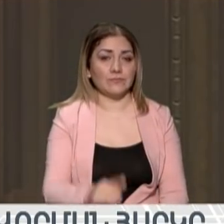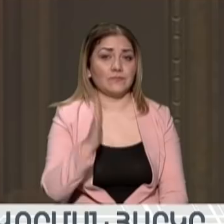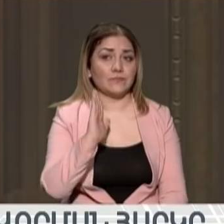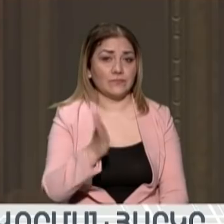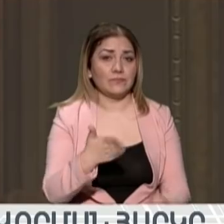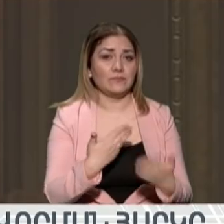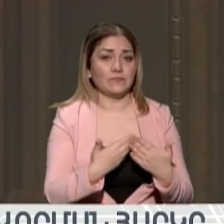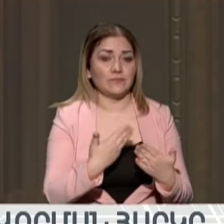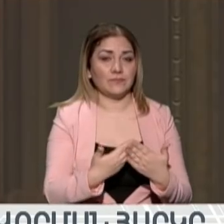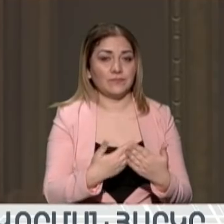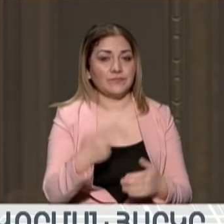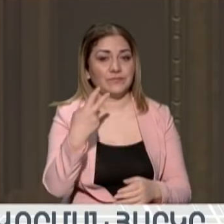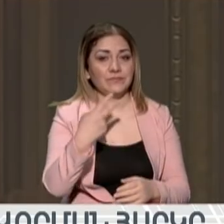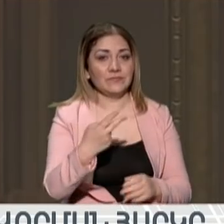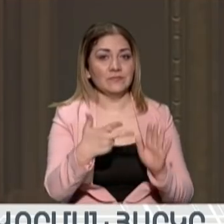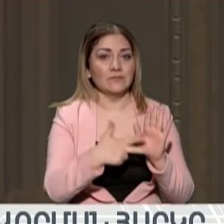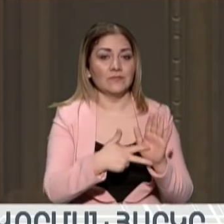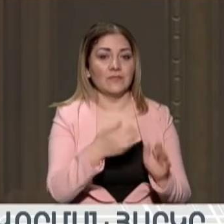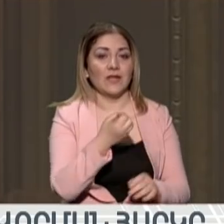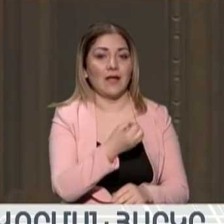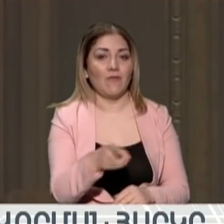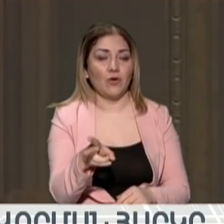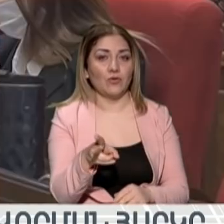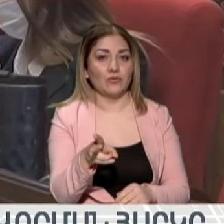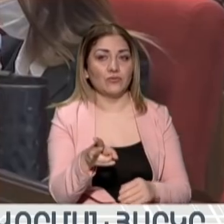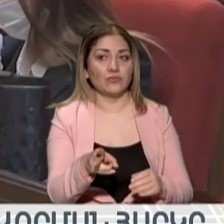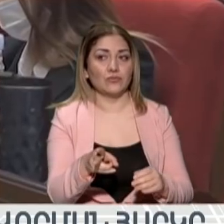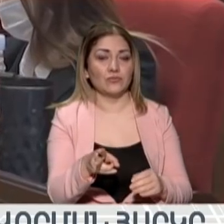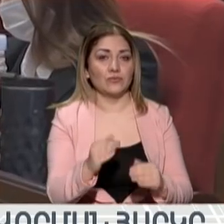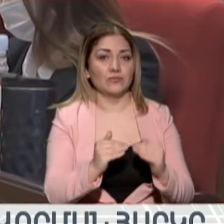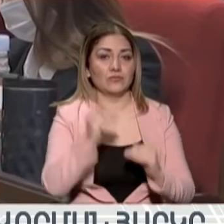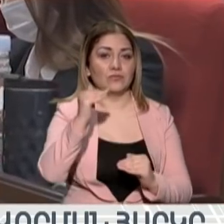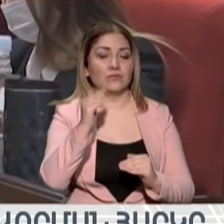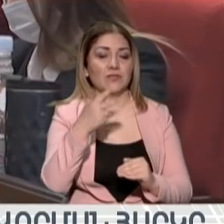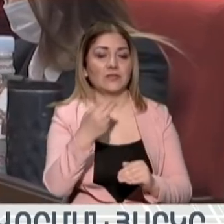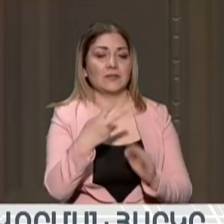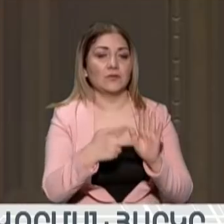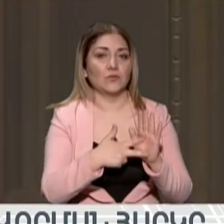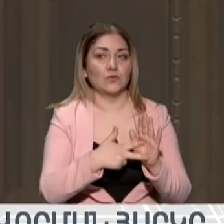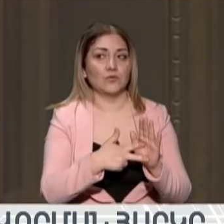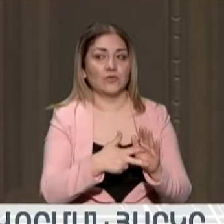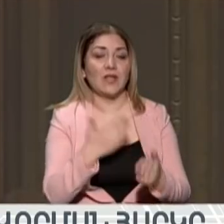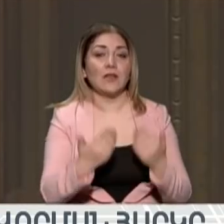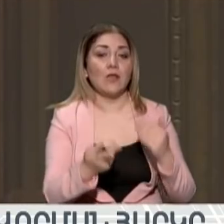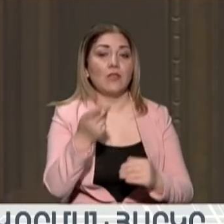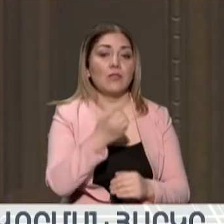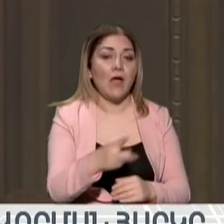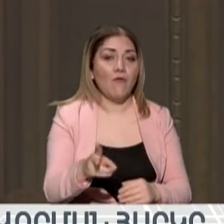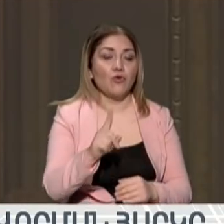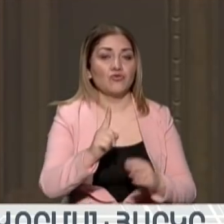լինելու էինք 28 եվրոյի նվազագույն սահմանագծից վեր, եթե փոխարժեքի նոր փոփոխություններ չլինեն